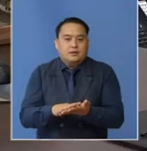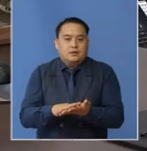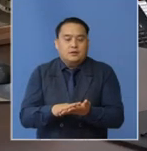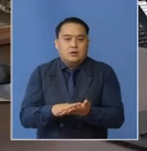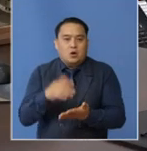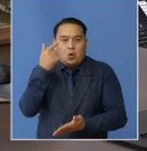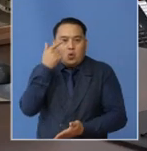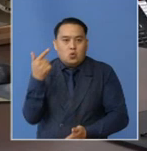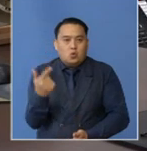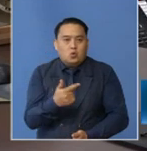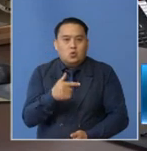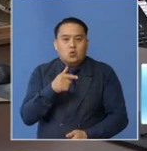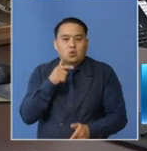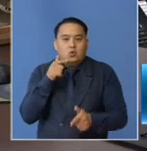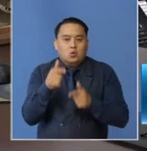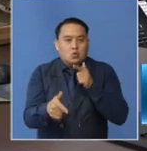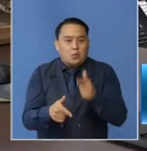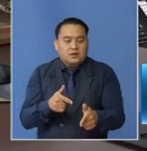Грубость.